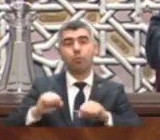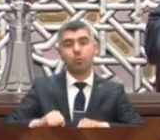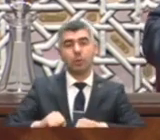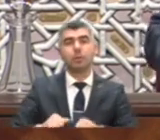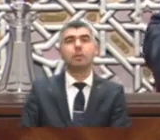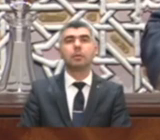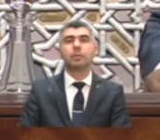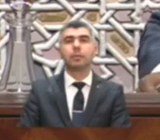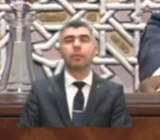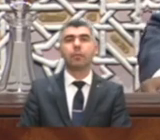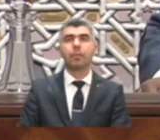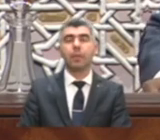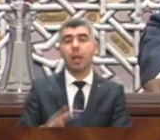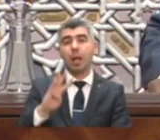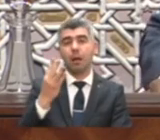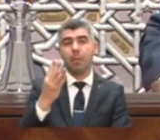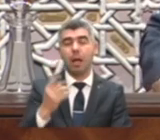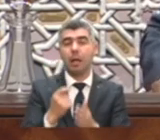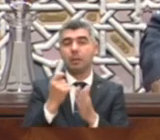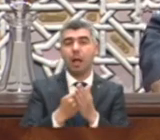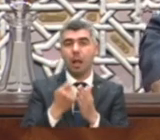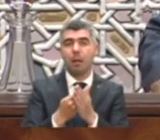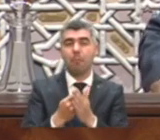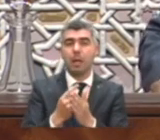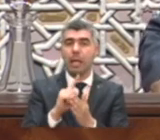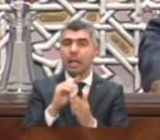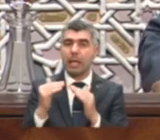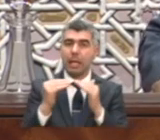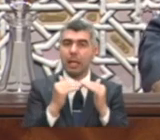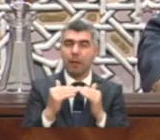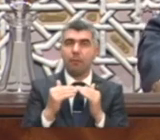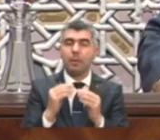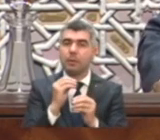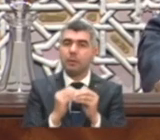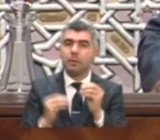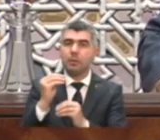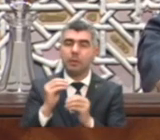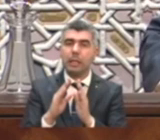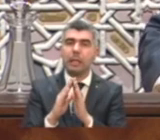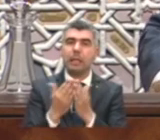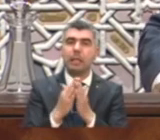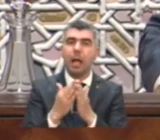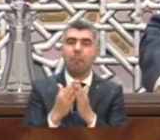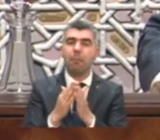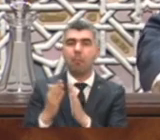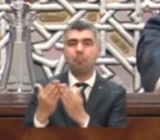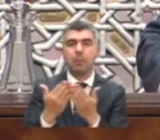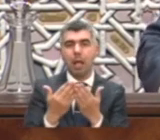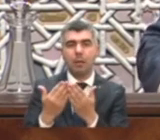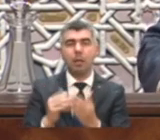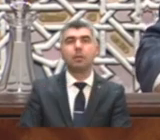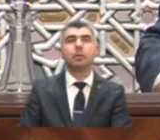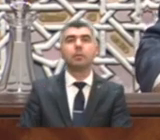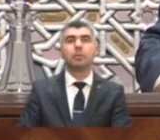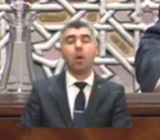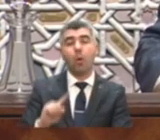المؤخر. هناك 4 طلبات لها. وحدة الموضوع: الأمر يتعلق بارتفاع أسعار الكتب المدرسية. أعطي الكلمة